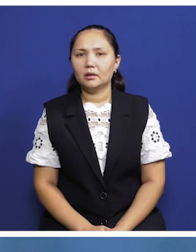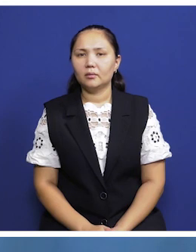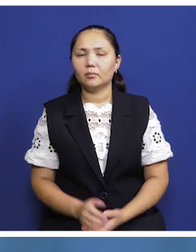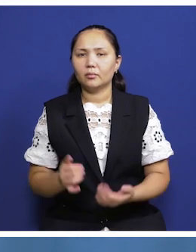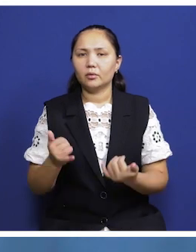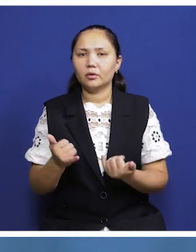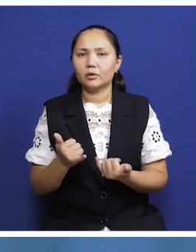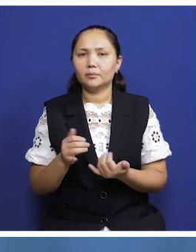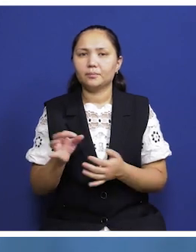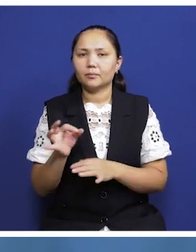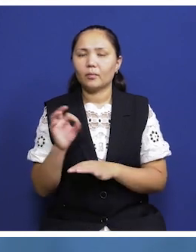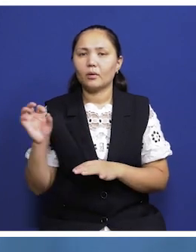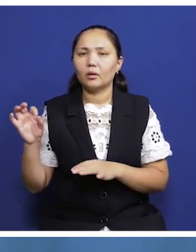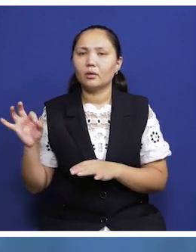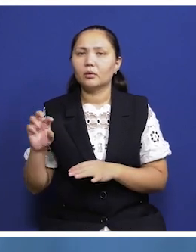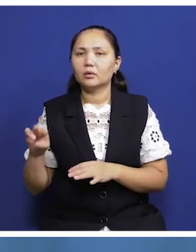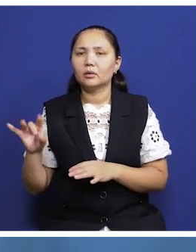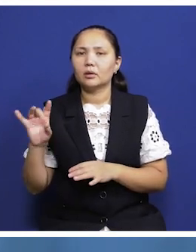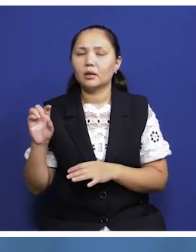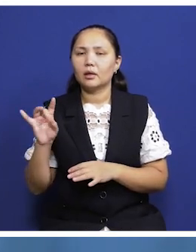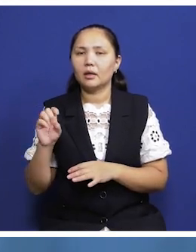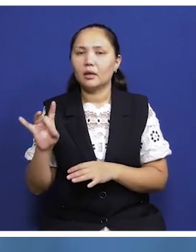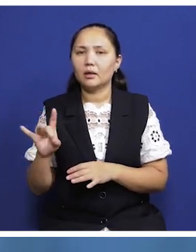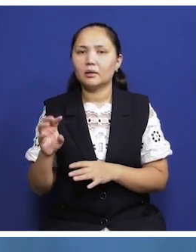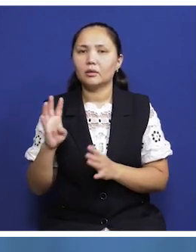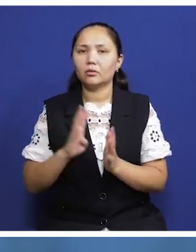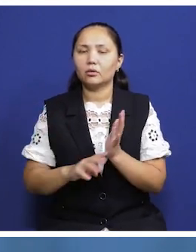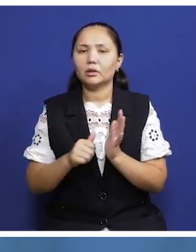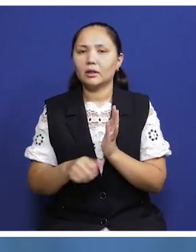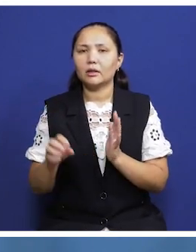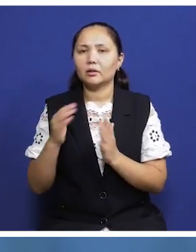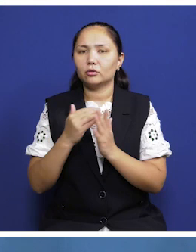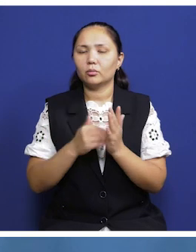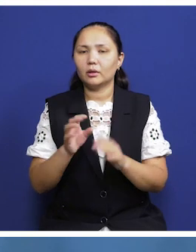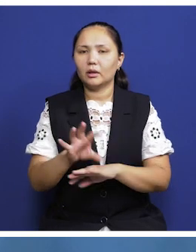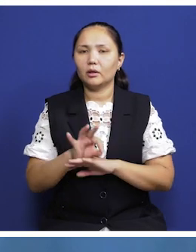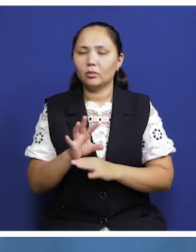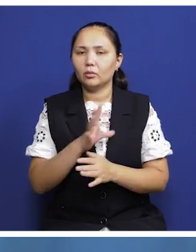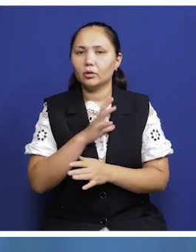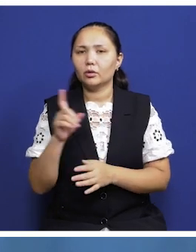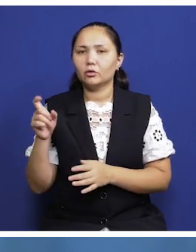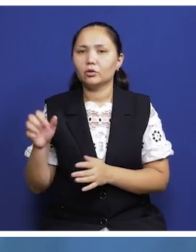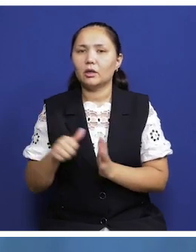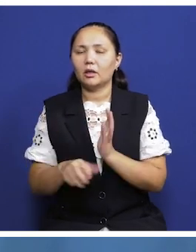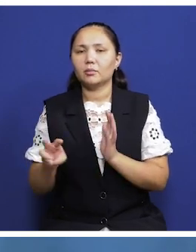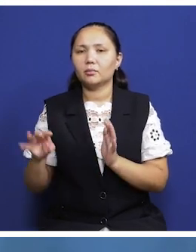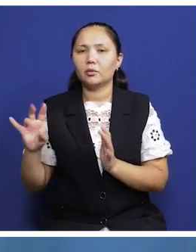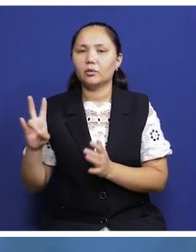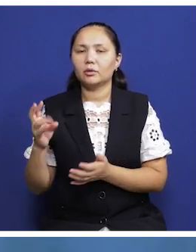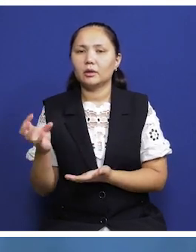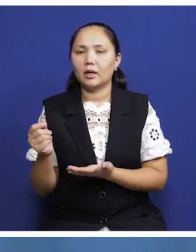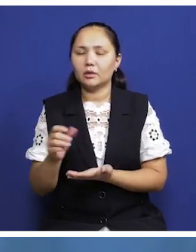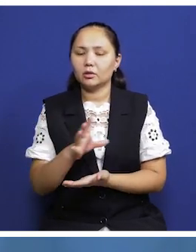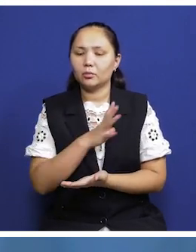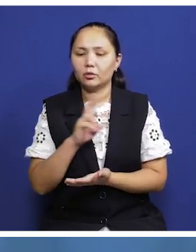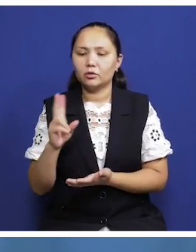Бүгін күні мынау Отырар ауданында 96 жоба қабылданған, 160 миллион теңгеге 36 жоба қаржыландырылды,